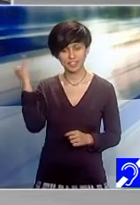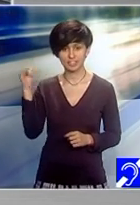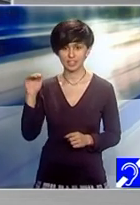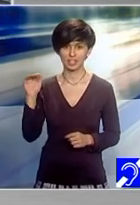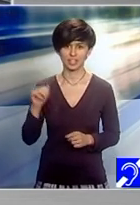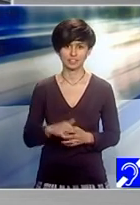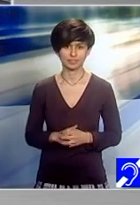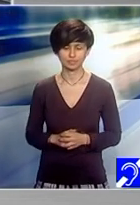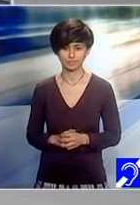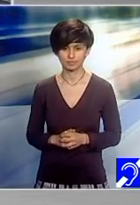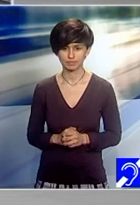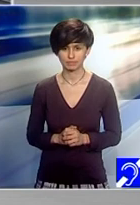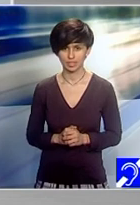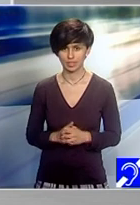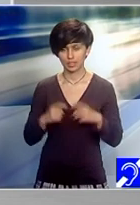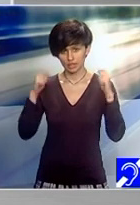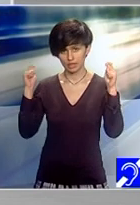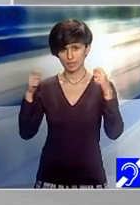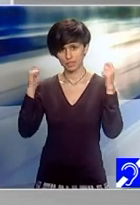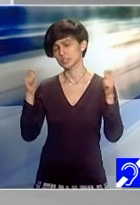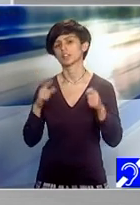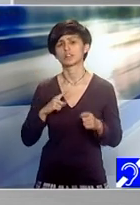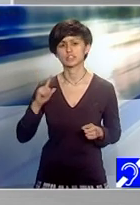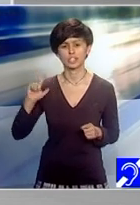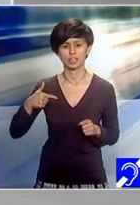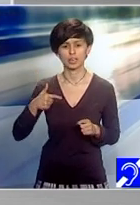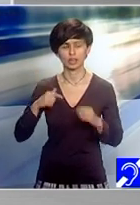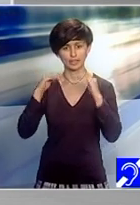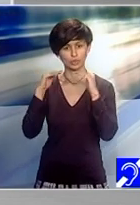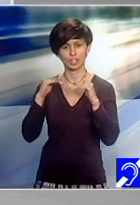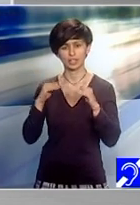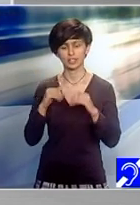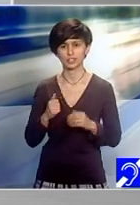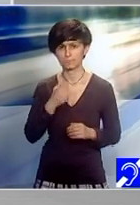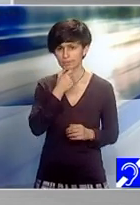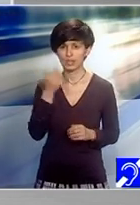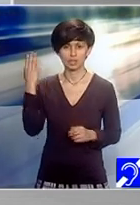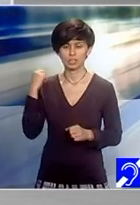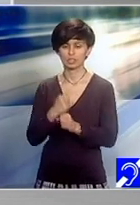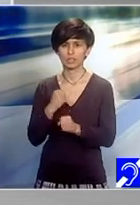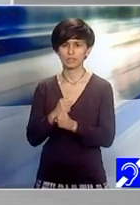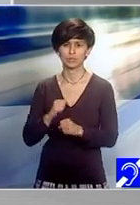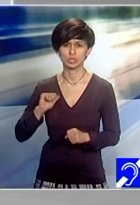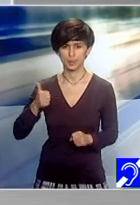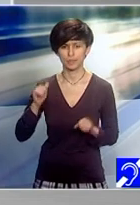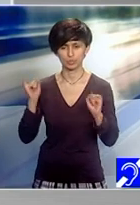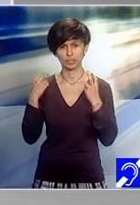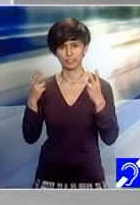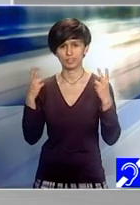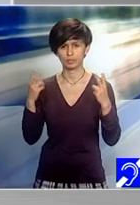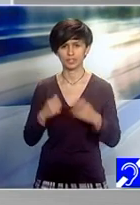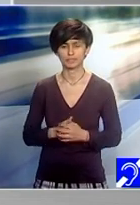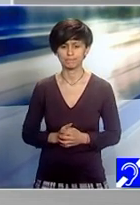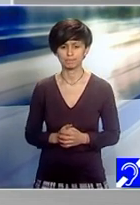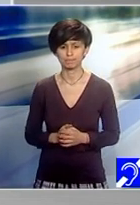Ce se întâmplă acolo? Festivalul este la a doua ediție. Anul acesta, anul trecut am avut prima ediție. A pornit de la ideea de a